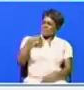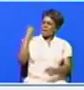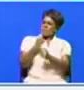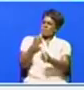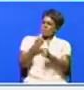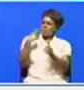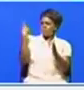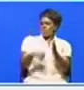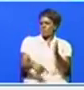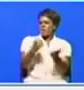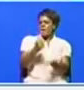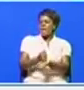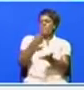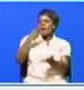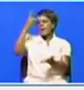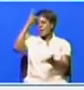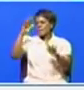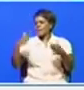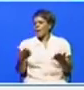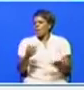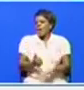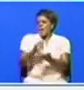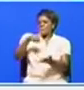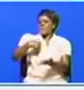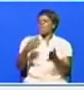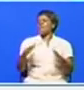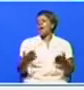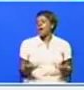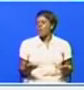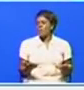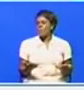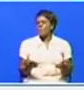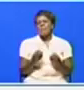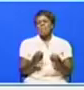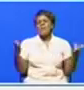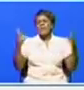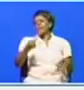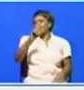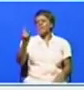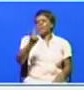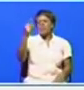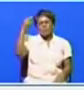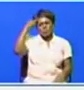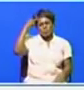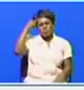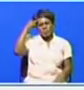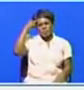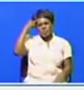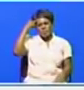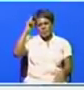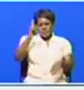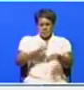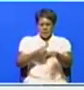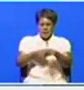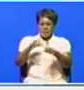nini? Nasaidia wazazi wangu vipi? Najisaidiaje kimaisha? Vitu mingi zilikuwa zinapitia kwa kichwa yangu. Na ukiwa